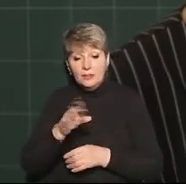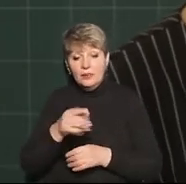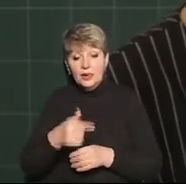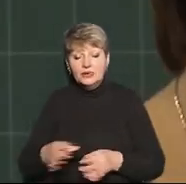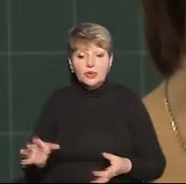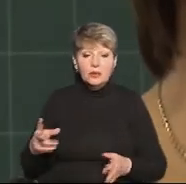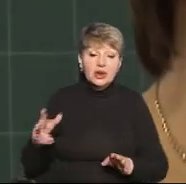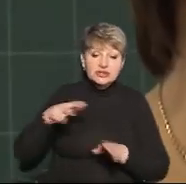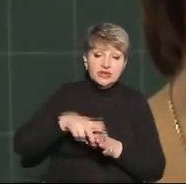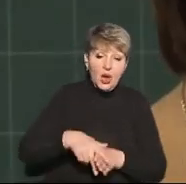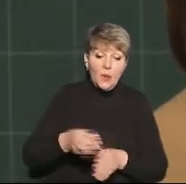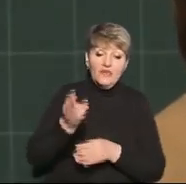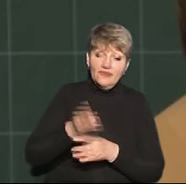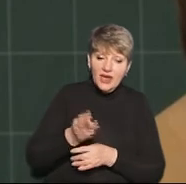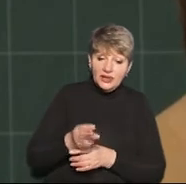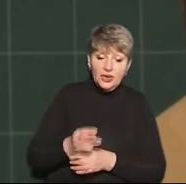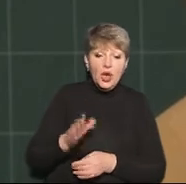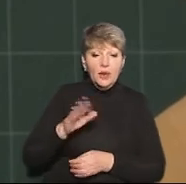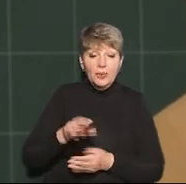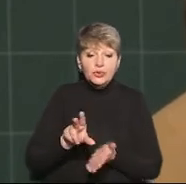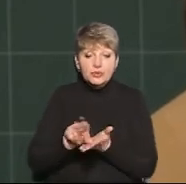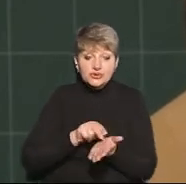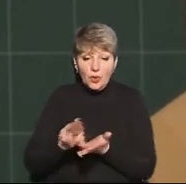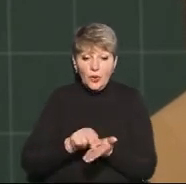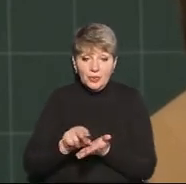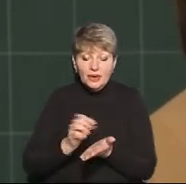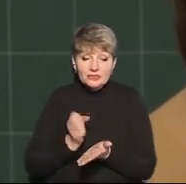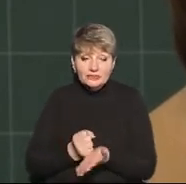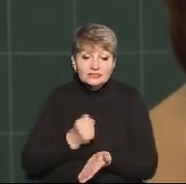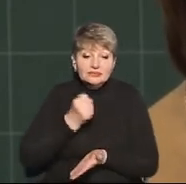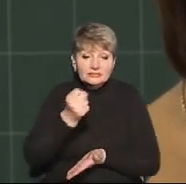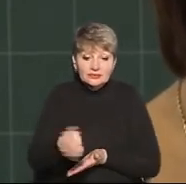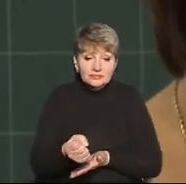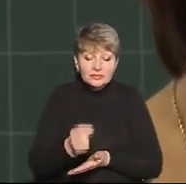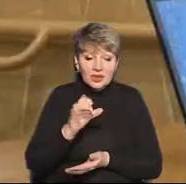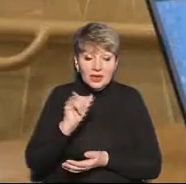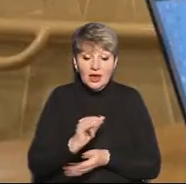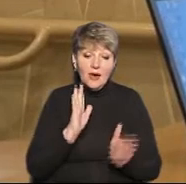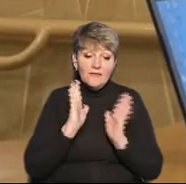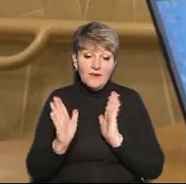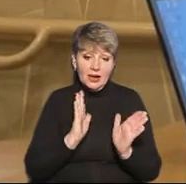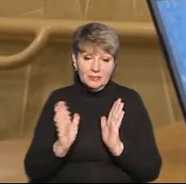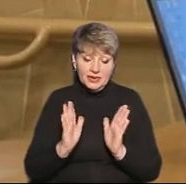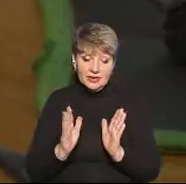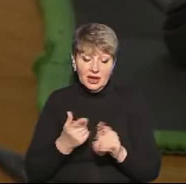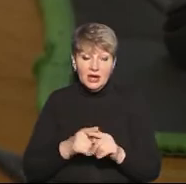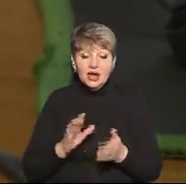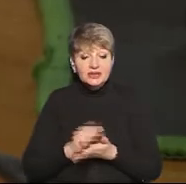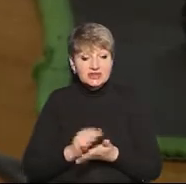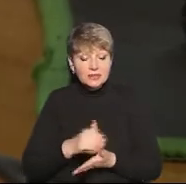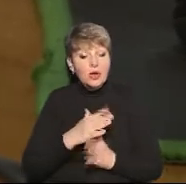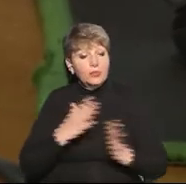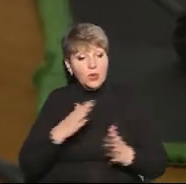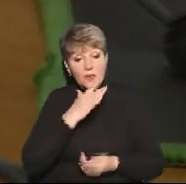завантажити відео. Потім лише скопіюю посилання і скидаю у Viber. Це займає удвічі більше часу,